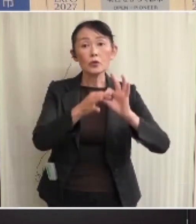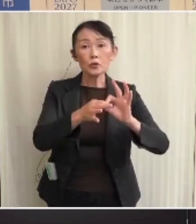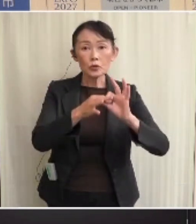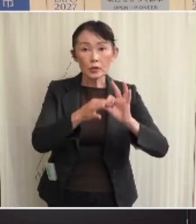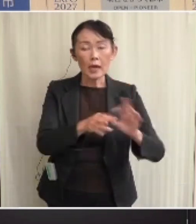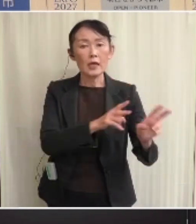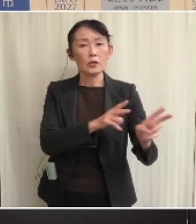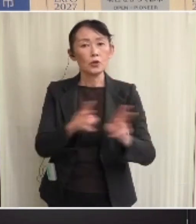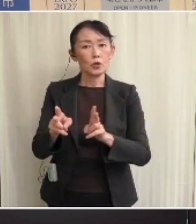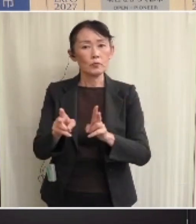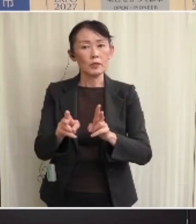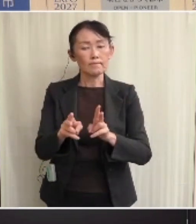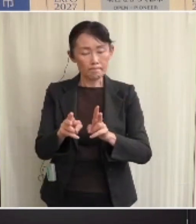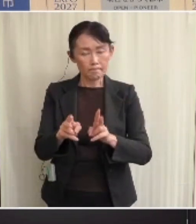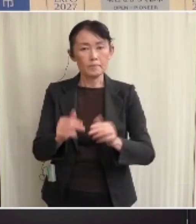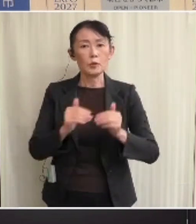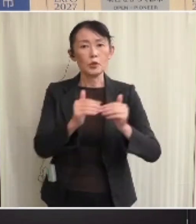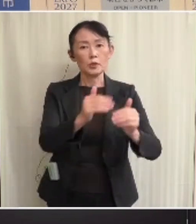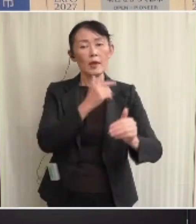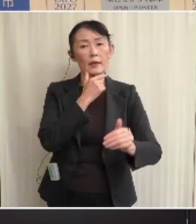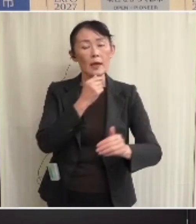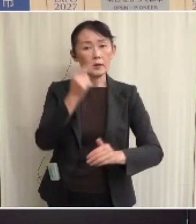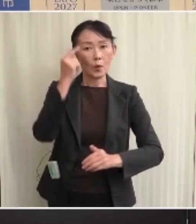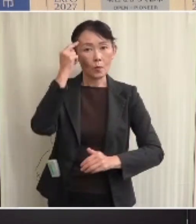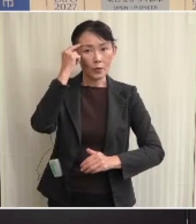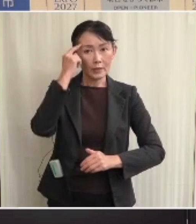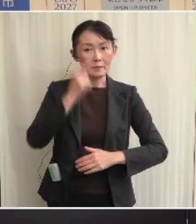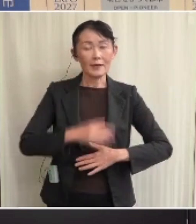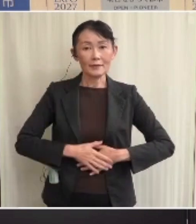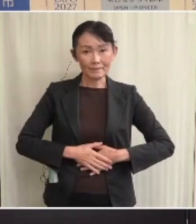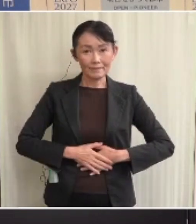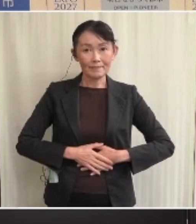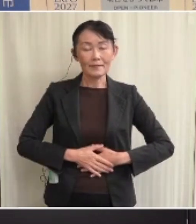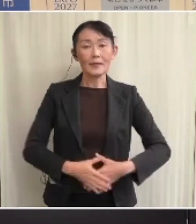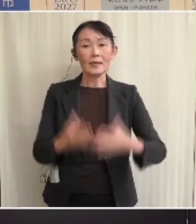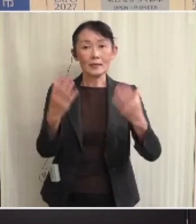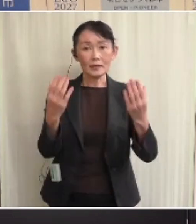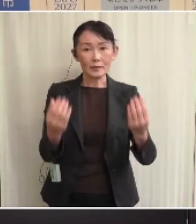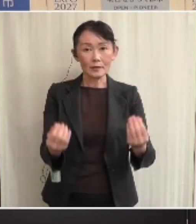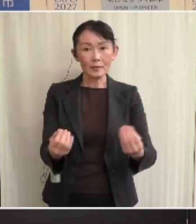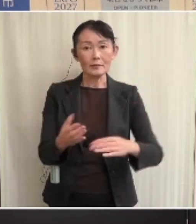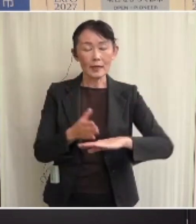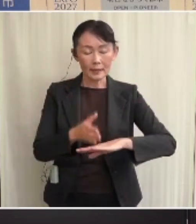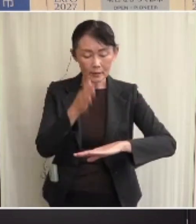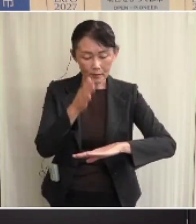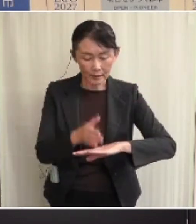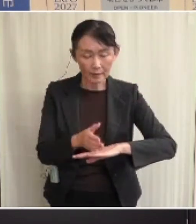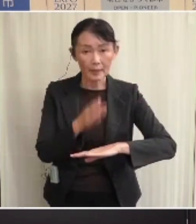よろしいでしょうか。はい、それでは以上で会見終了します。ありがとうございました。